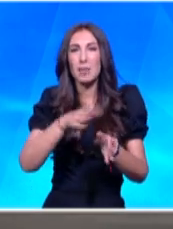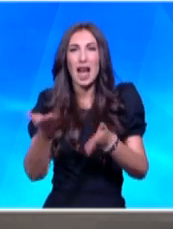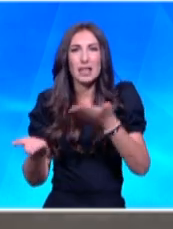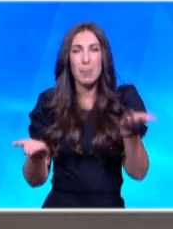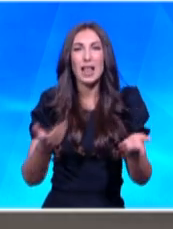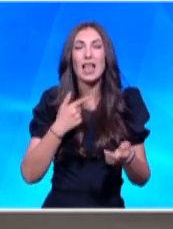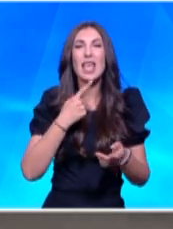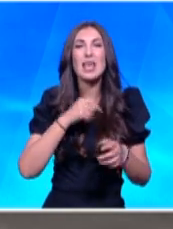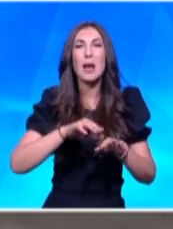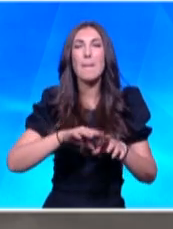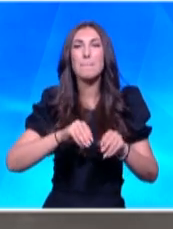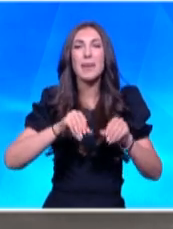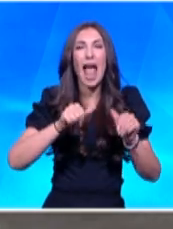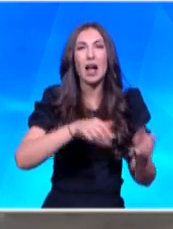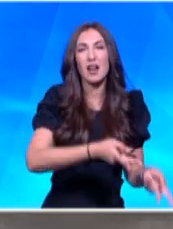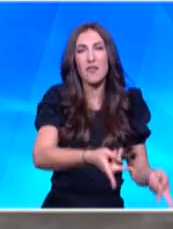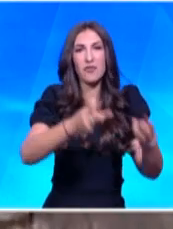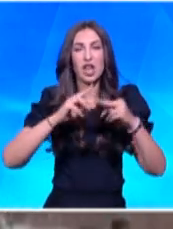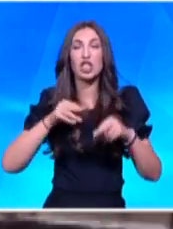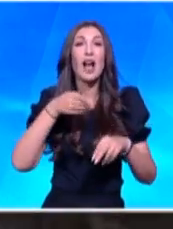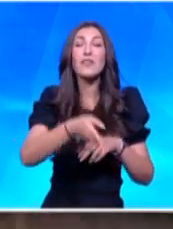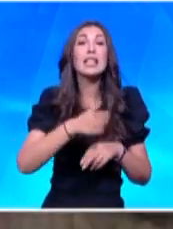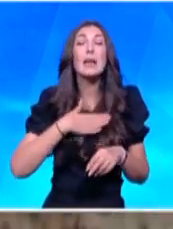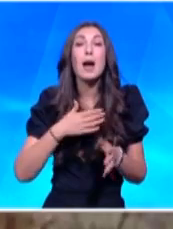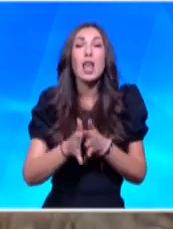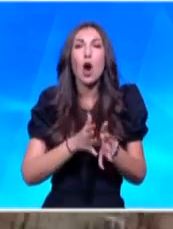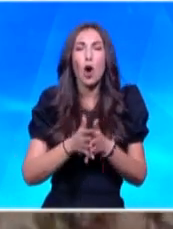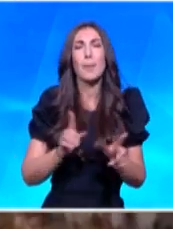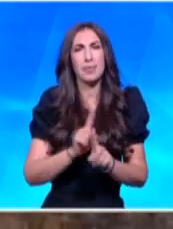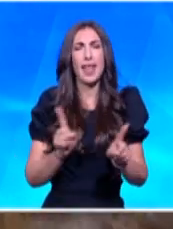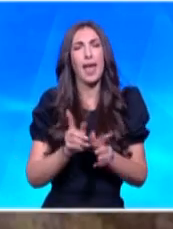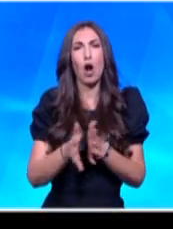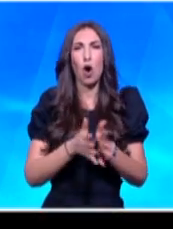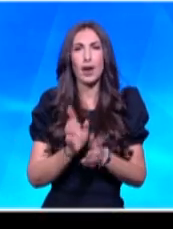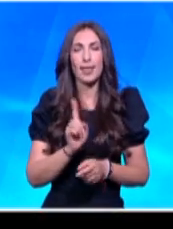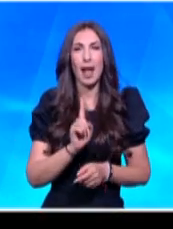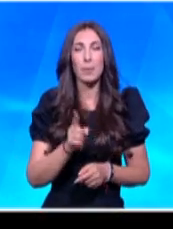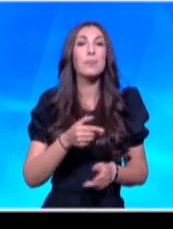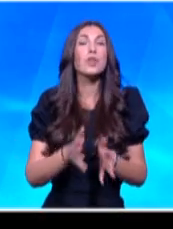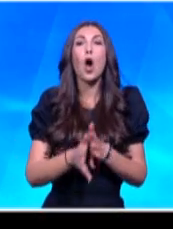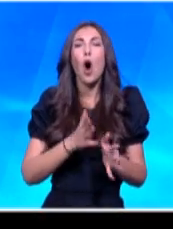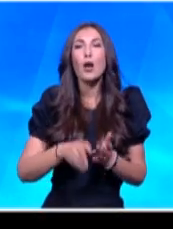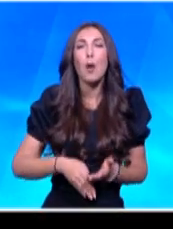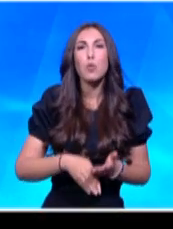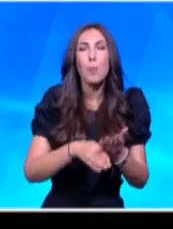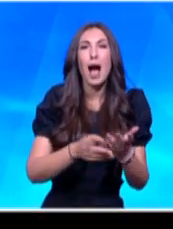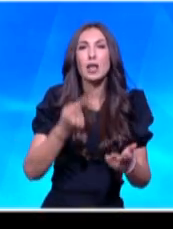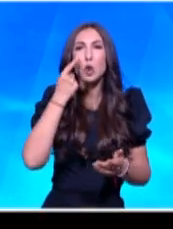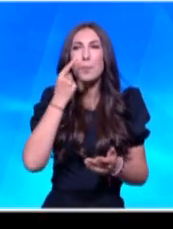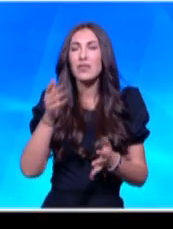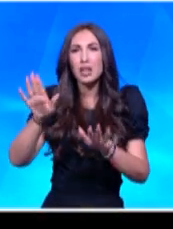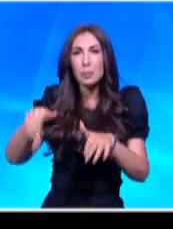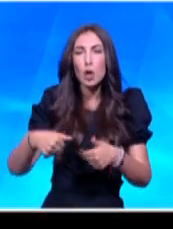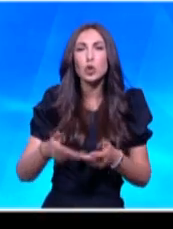на брега. А има ли хора вътре? Не, хора няма. Хората си помагат, опитват да приютят